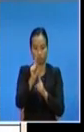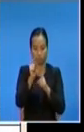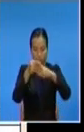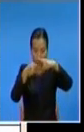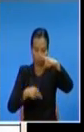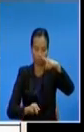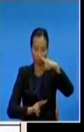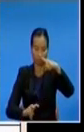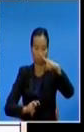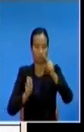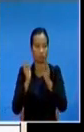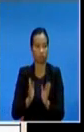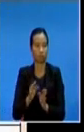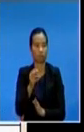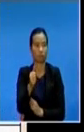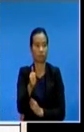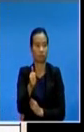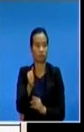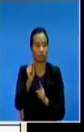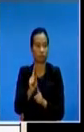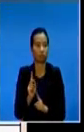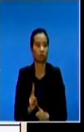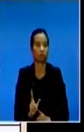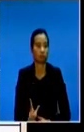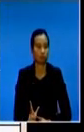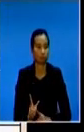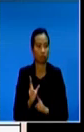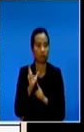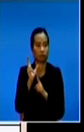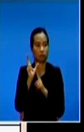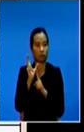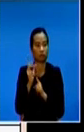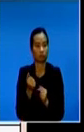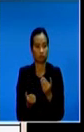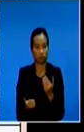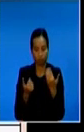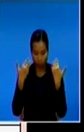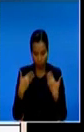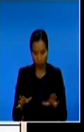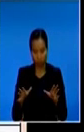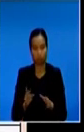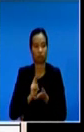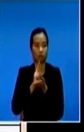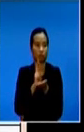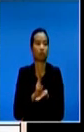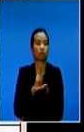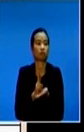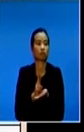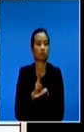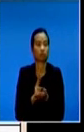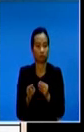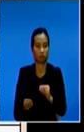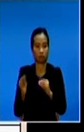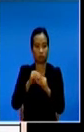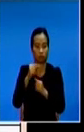คนได้กรณีที่มี200คนก็จะเรียงไปนะครับเสร็จแล้วเราจะให้รางวัลเพิ่ม